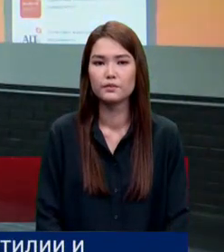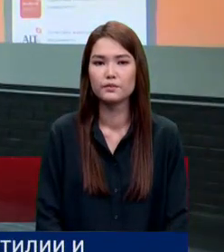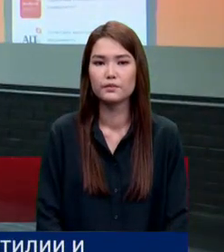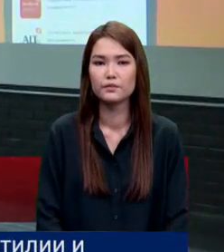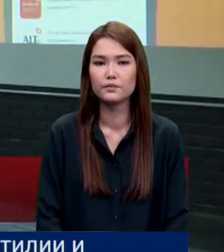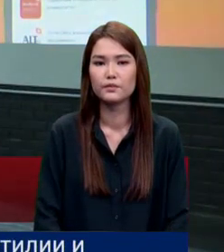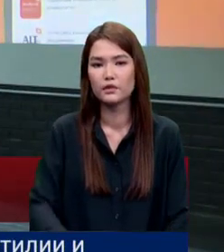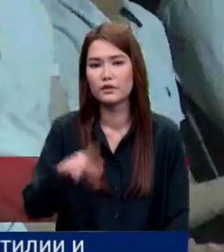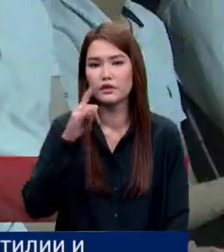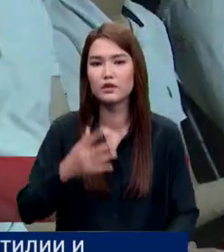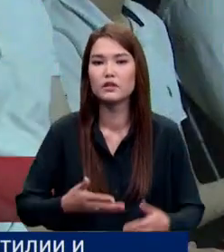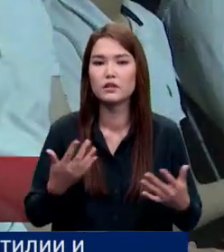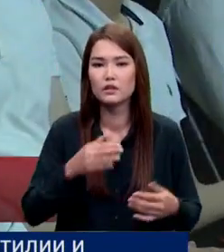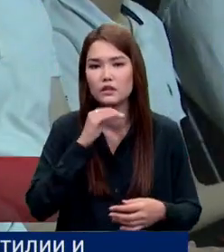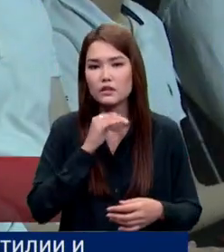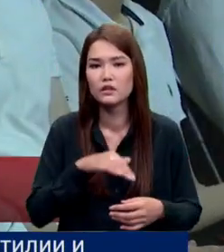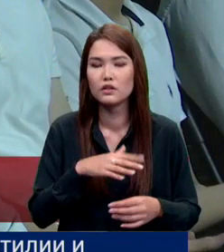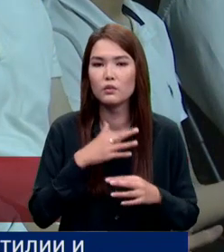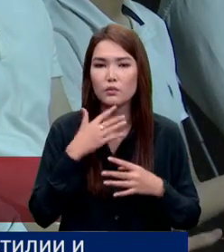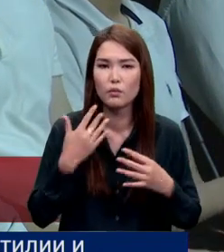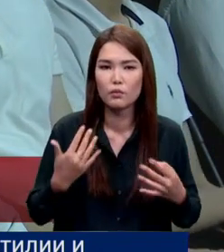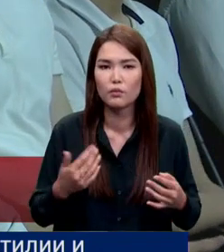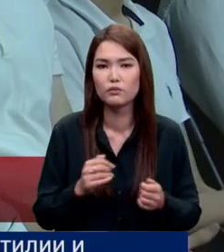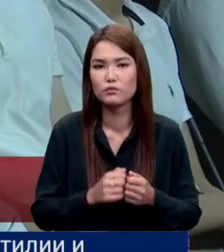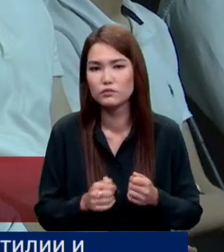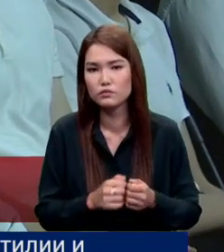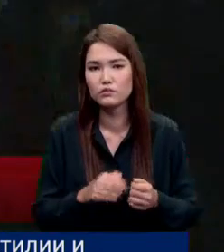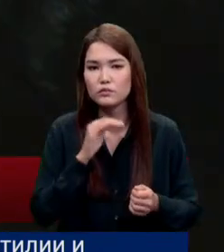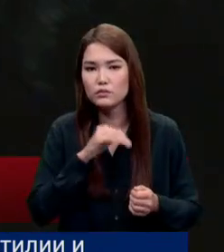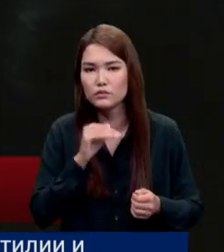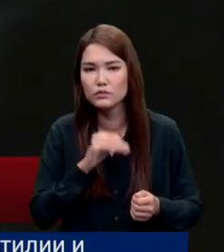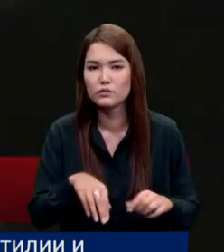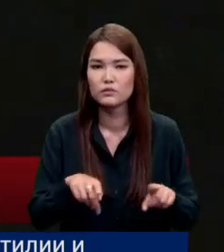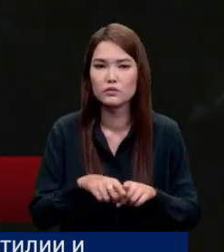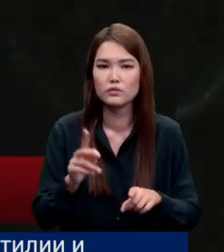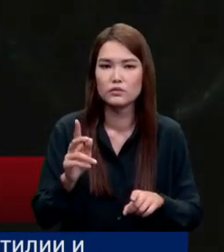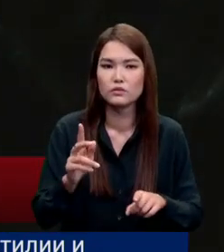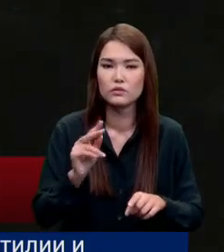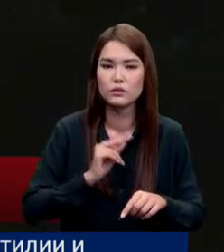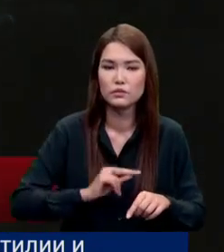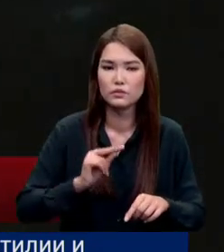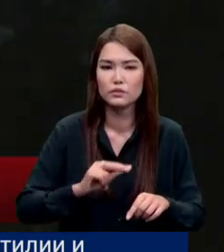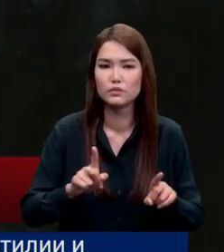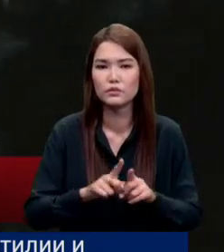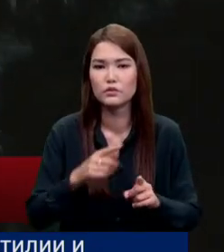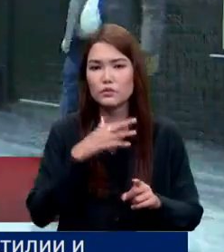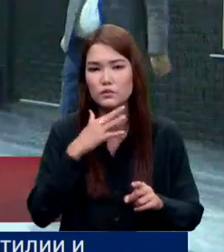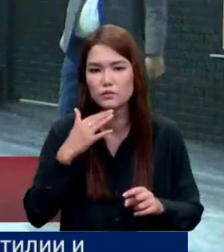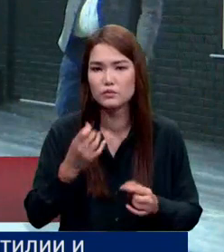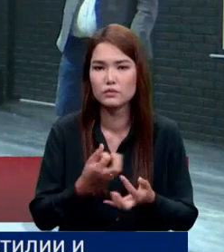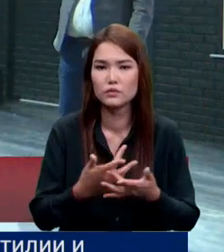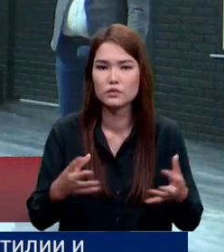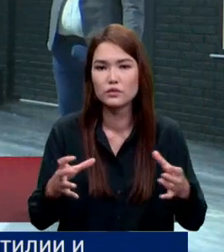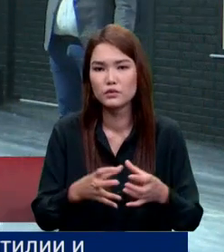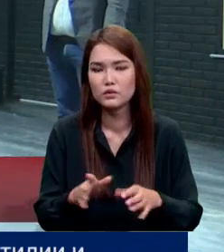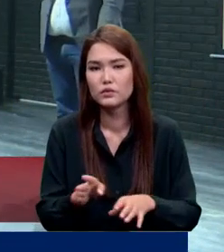Жоқ.кз онлайн-платформасында 400 мыңға жуық түлек ұбытыда жинаған балының грантқа жетер-жетпесін анықтап көрген. Осы қызметтің